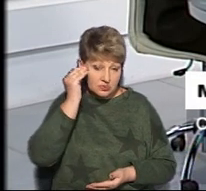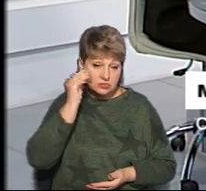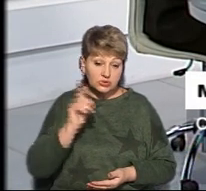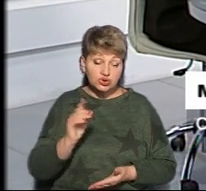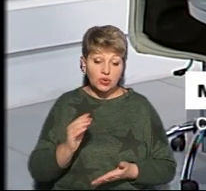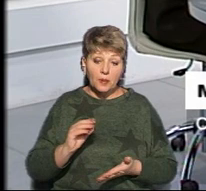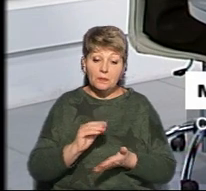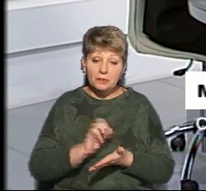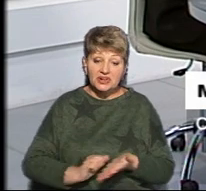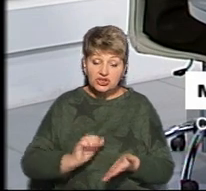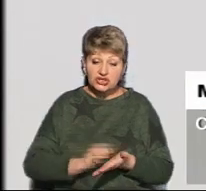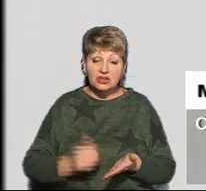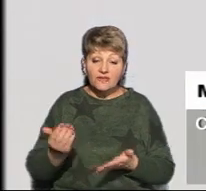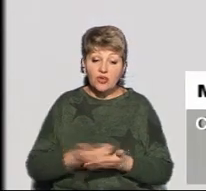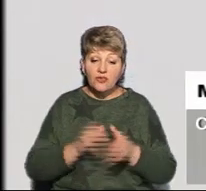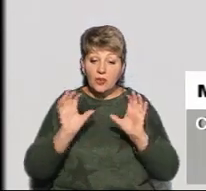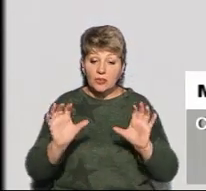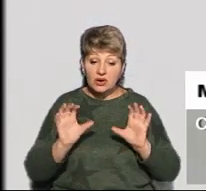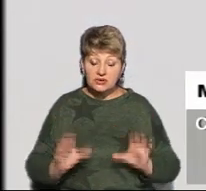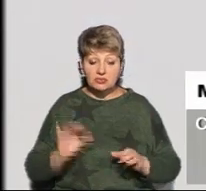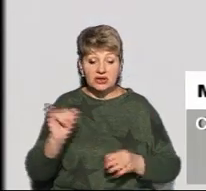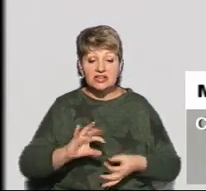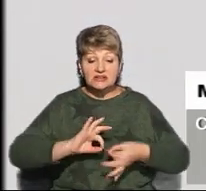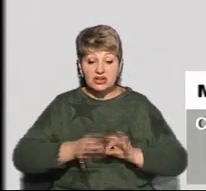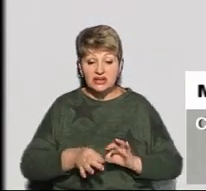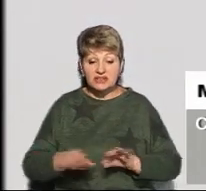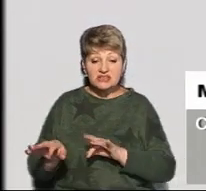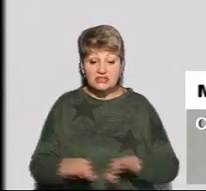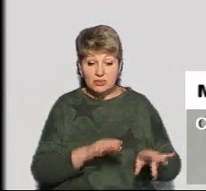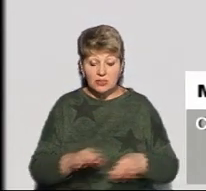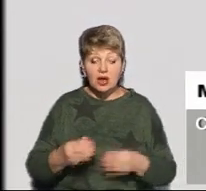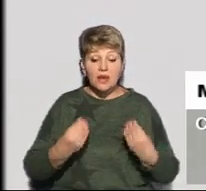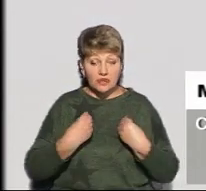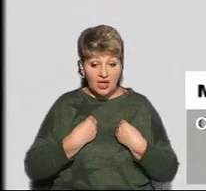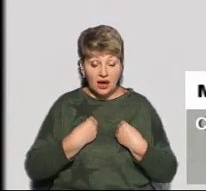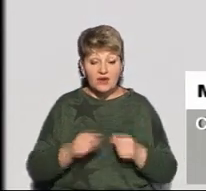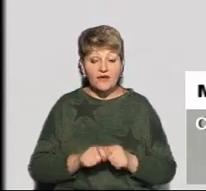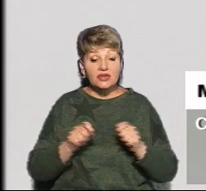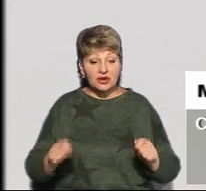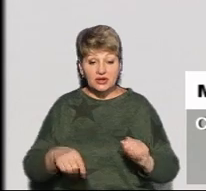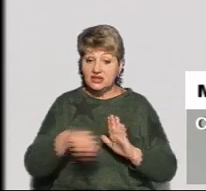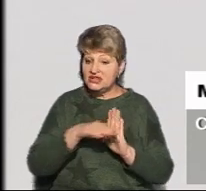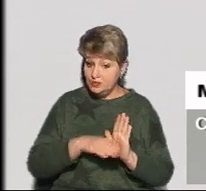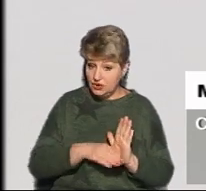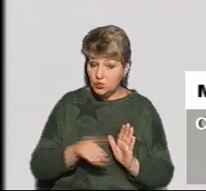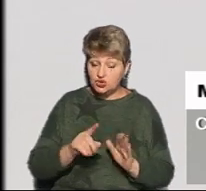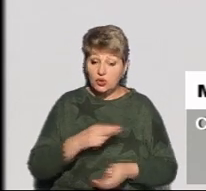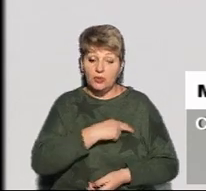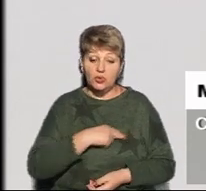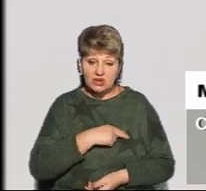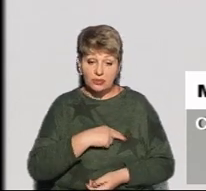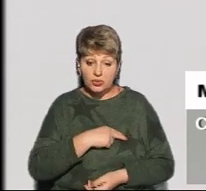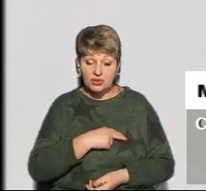новому кодексі і в складності процедур. Ми дуже хотіли відкриті списки. Нам дали певний симулякр відкритих списків. Насправді, щоб депутату